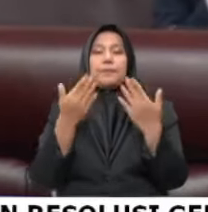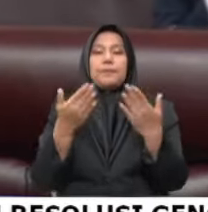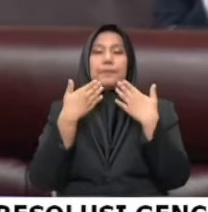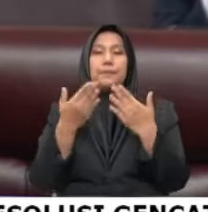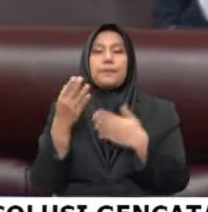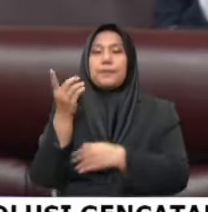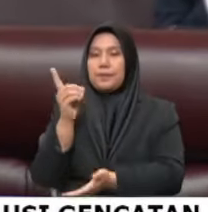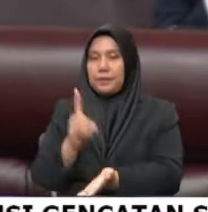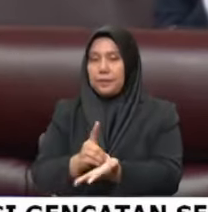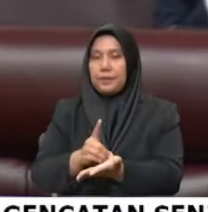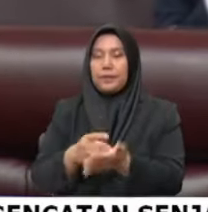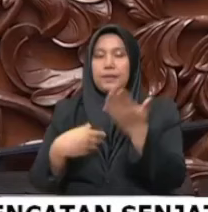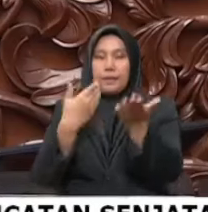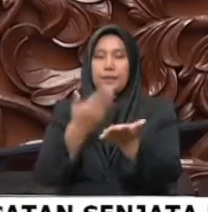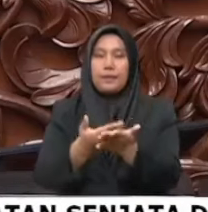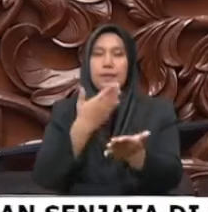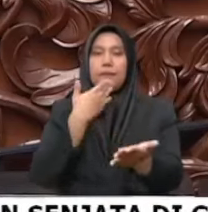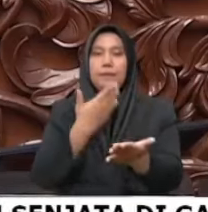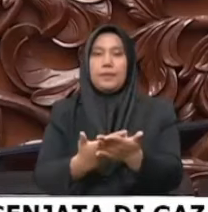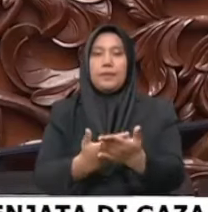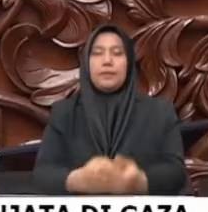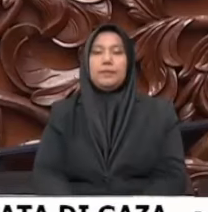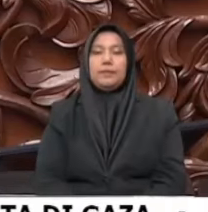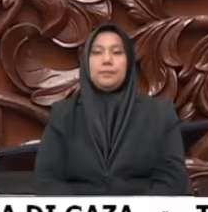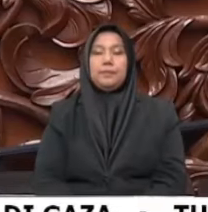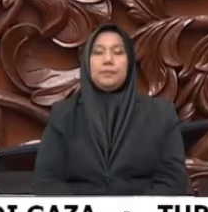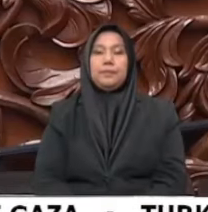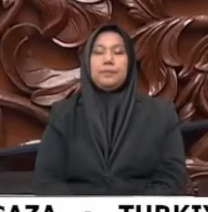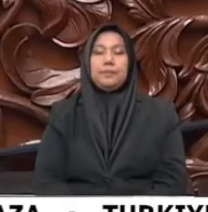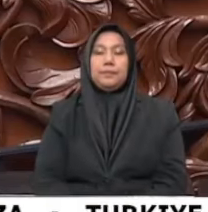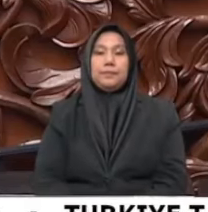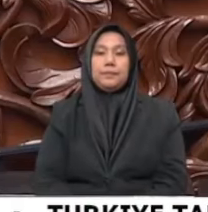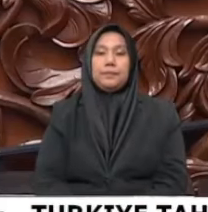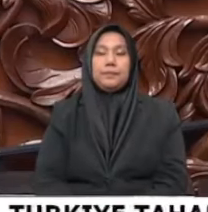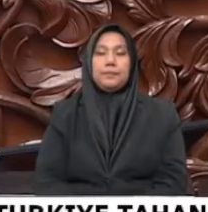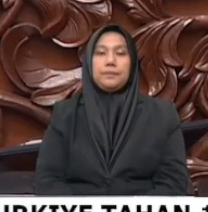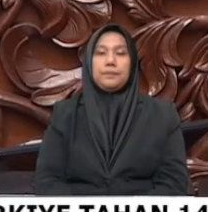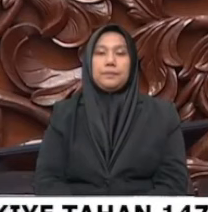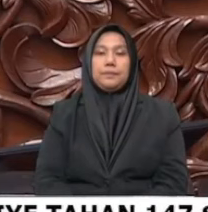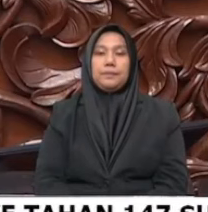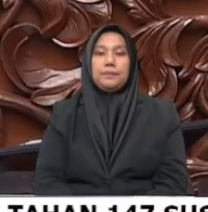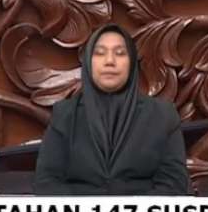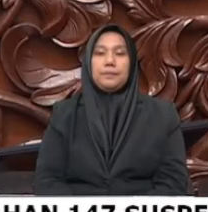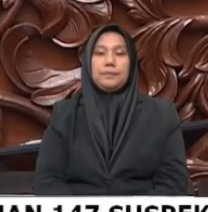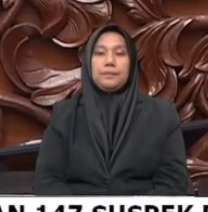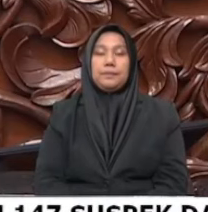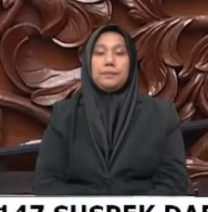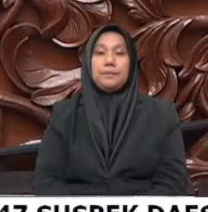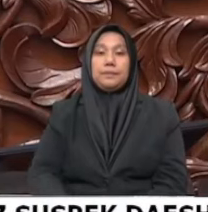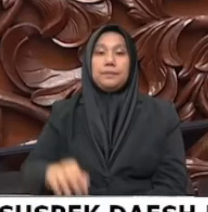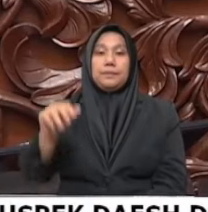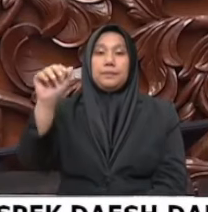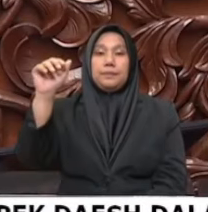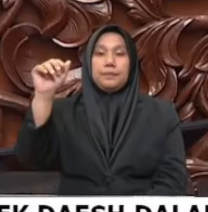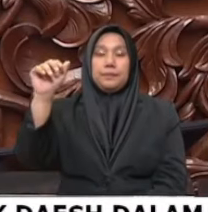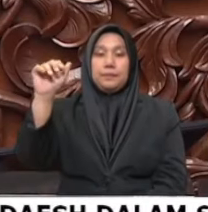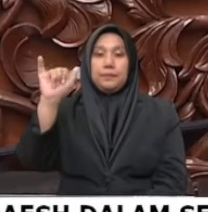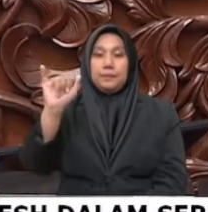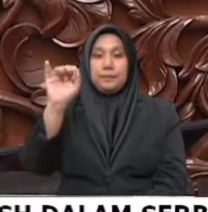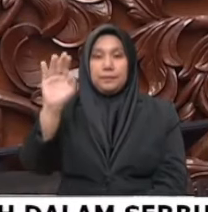atas cadangan yang baik itu. Speaker kena konsisten. Ayat Yang Berhormat, sesi soal jawab telah berakhir.